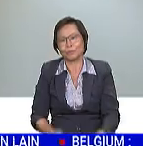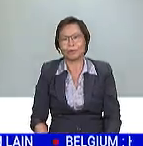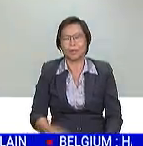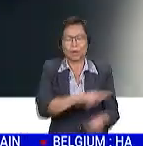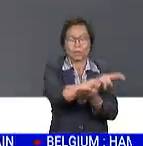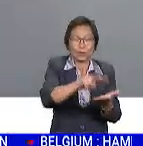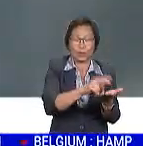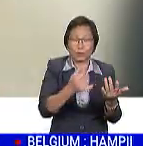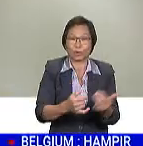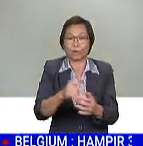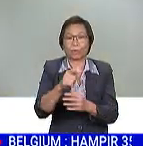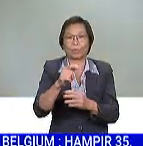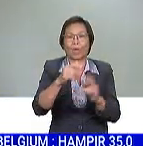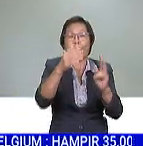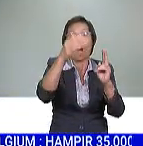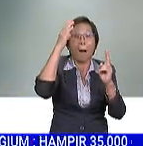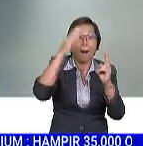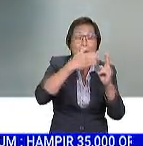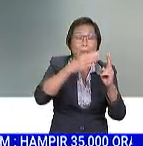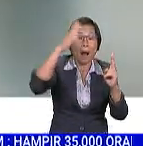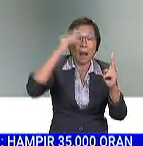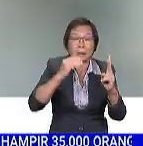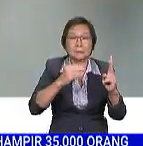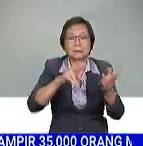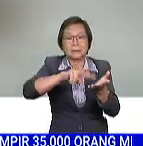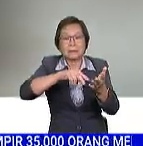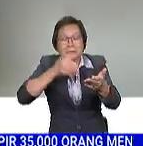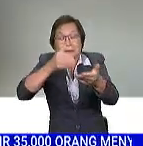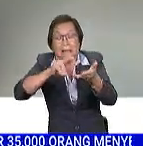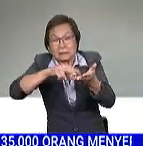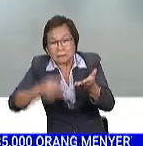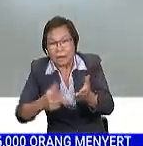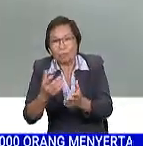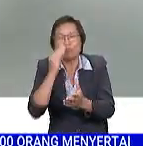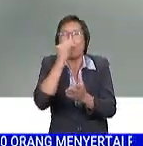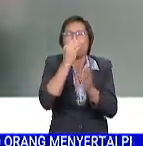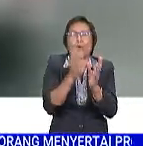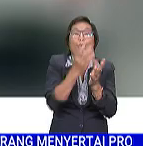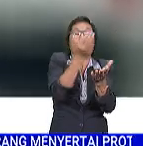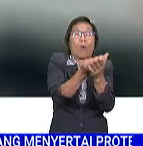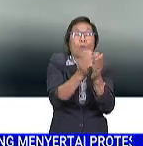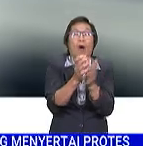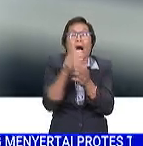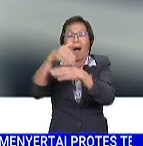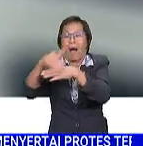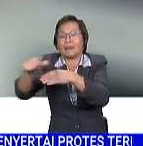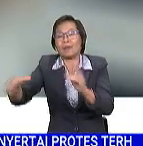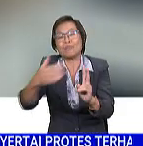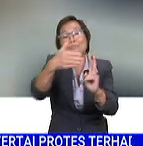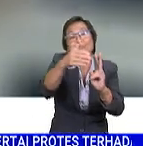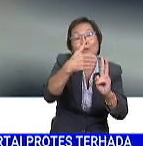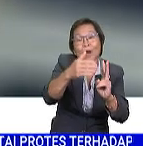Video ketiga ini menunjukkan seorang pengantin lelaki hampir tersungkur jatuh ketika memegang jambangan bunga duit sebagai hantaran